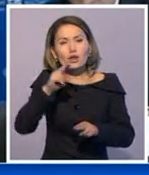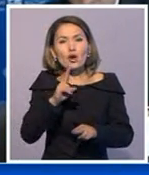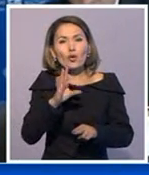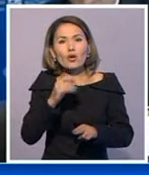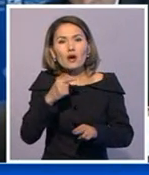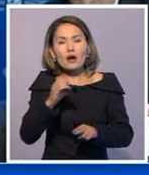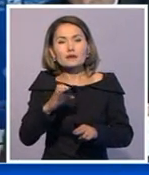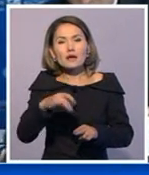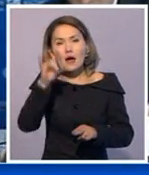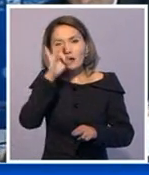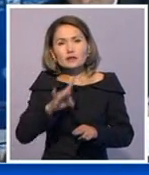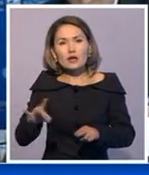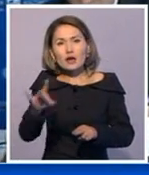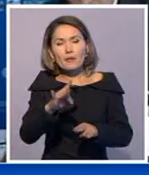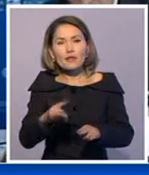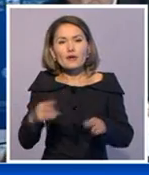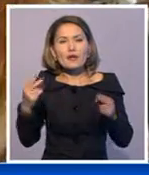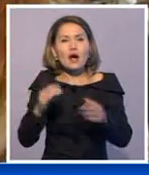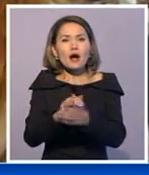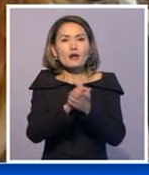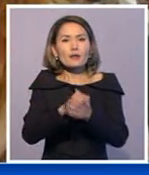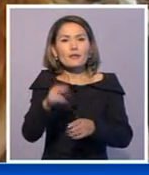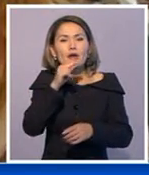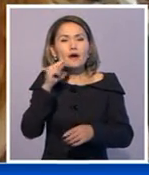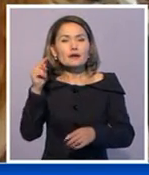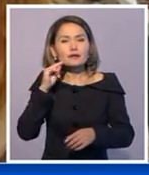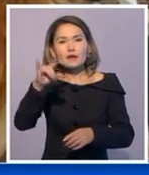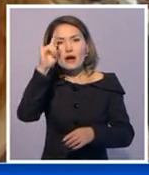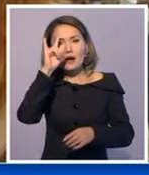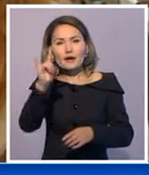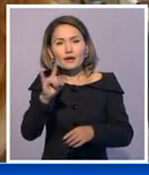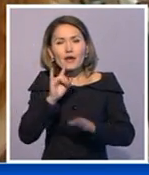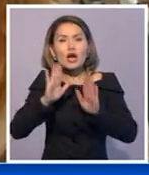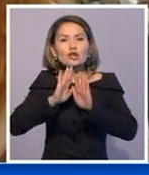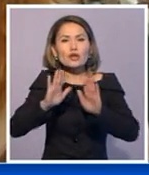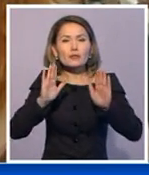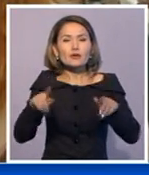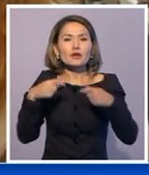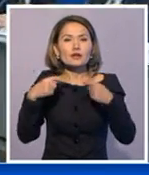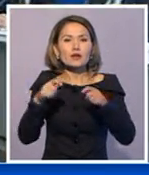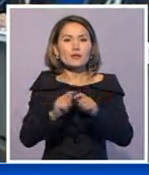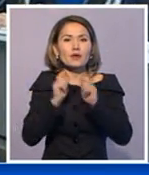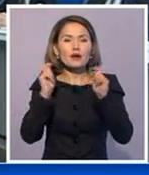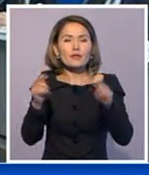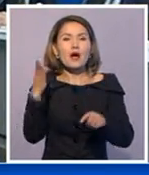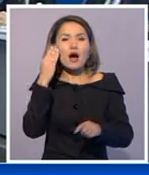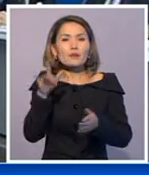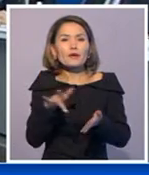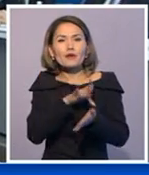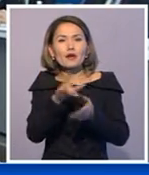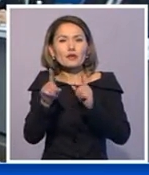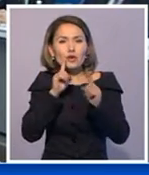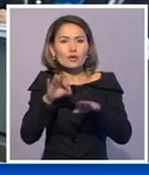халықаралық орталығының аумағында тұңғыш Қазақстан-Қытай сауда жәрмеңкесі өтеді. Бұл туралы бүгін Алматыда ұйымдастырылған баспасөз мәслихатында